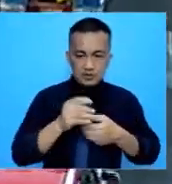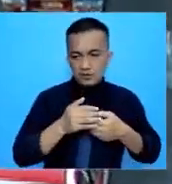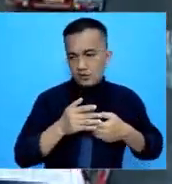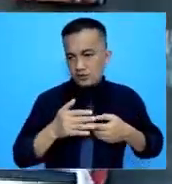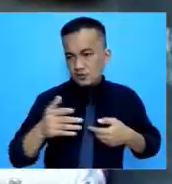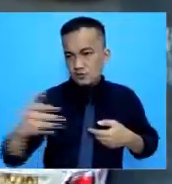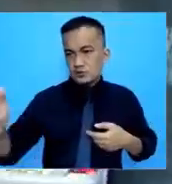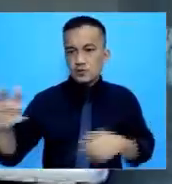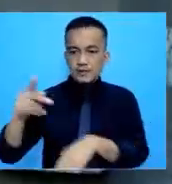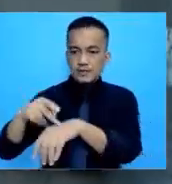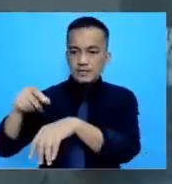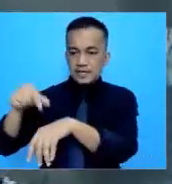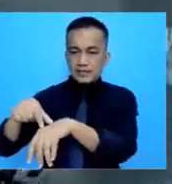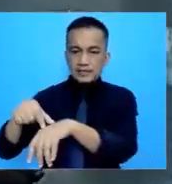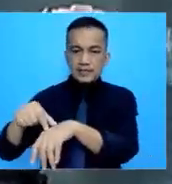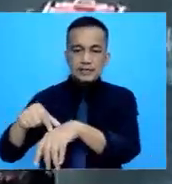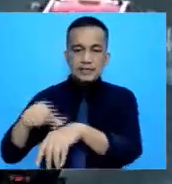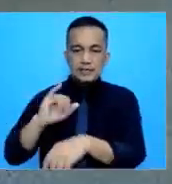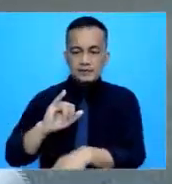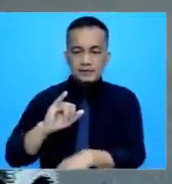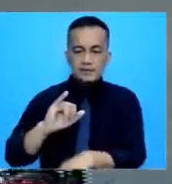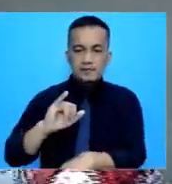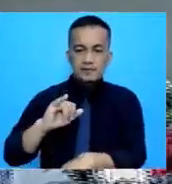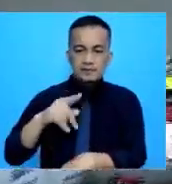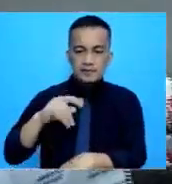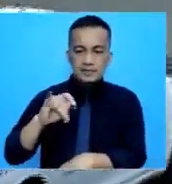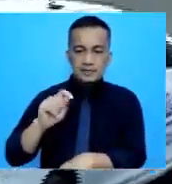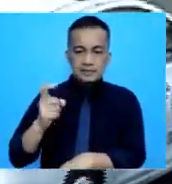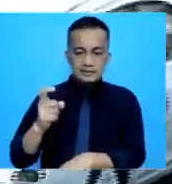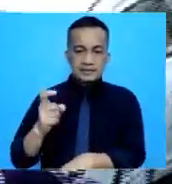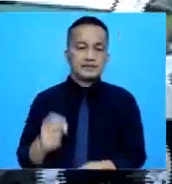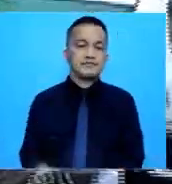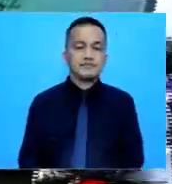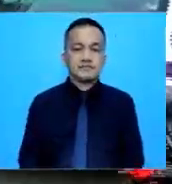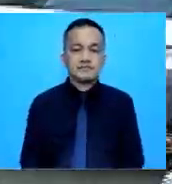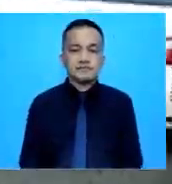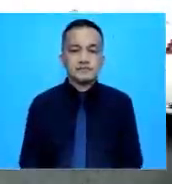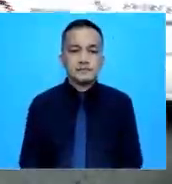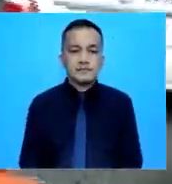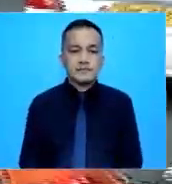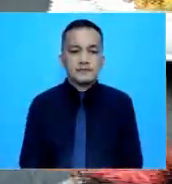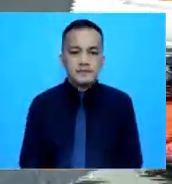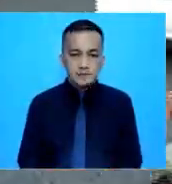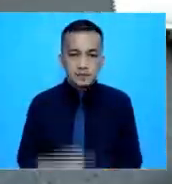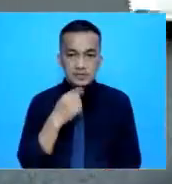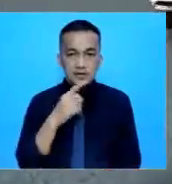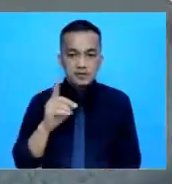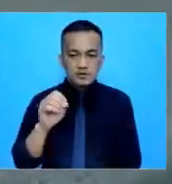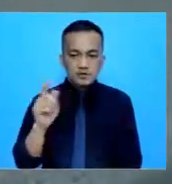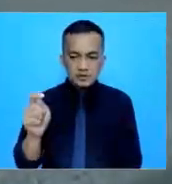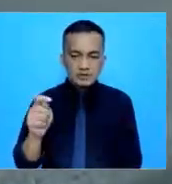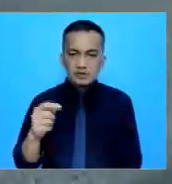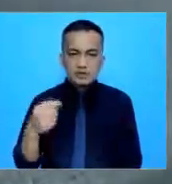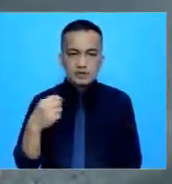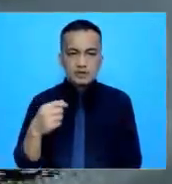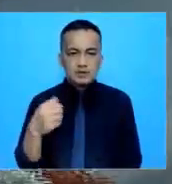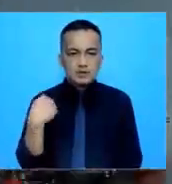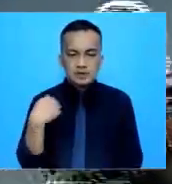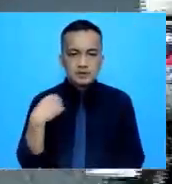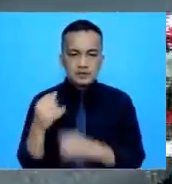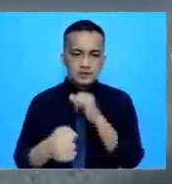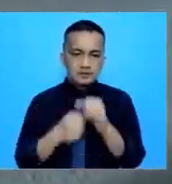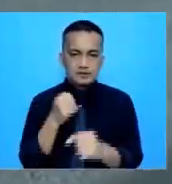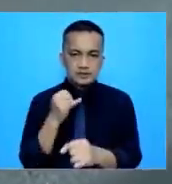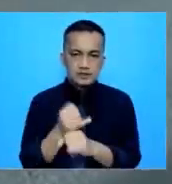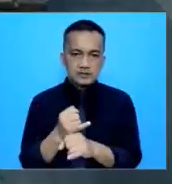Integrated Terminal Exchange ang biyahe ng mga bus dito. Pag-amin naman ng Department of Transportation, hindi pa naaayon sa international standards ang mga